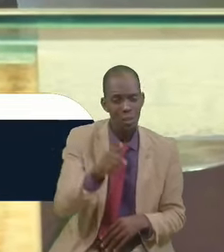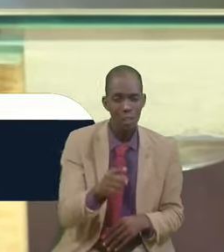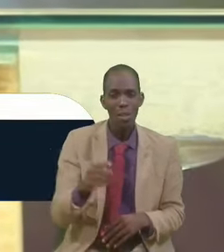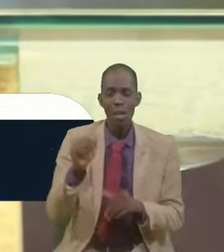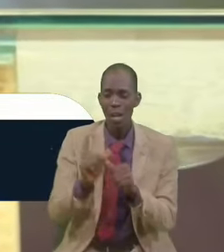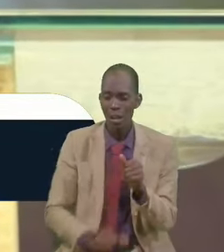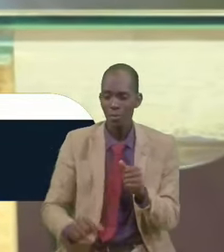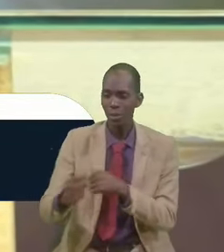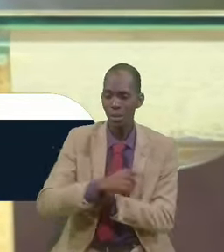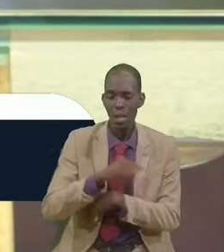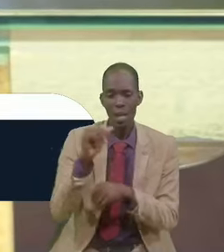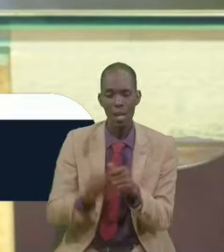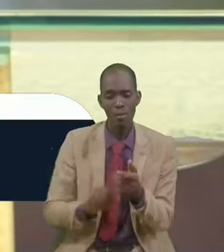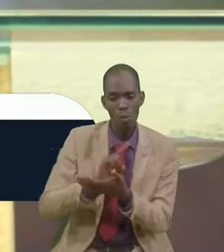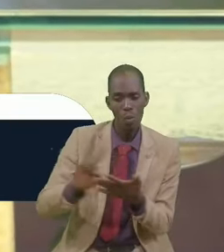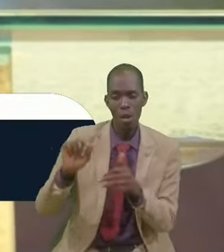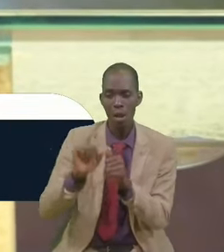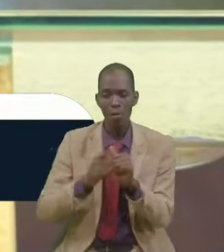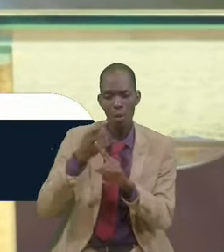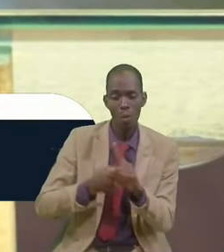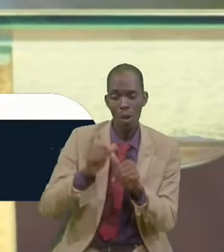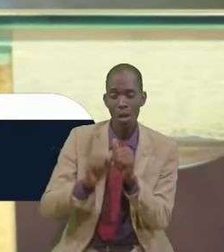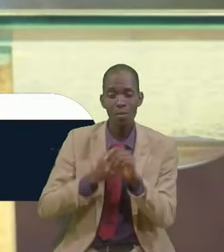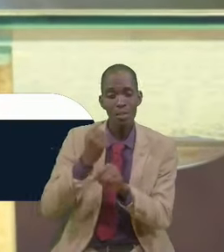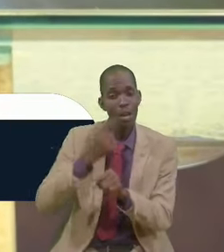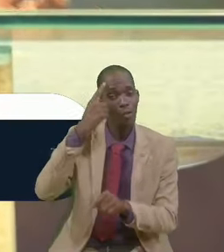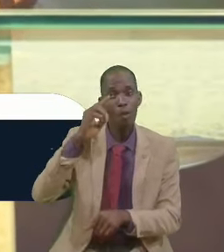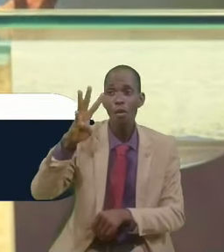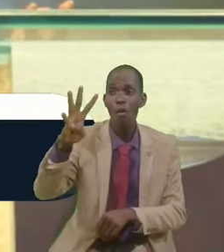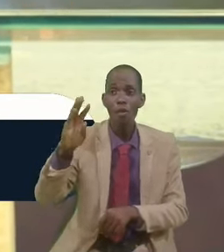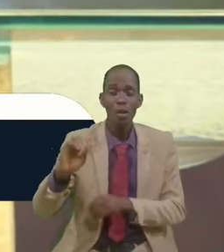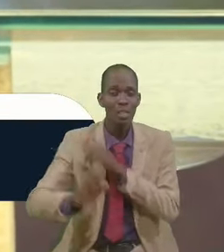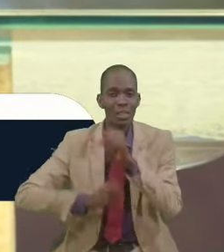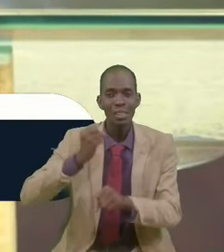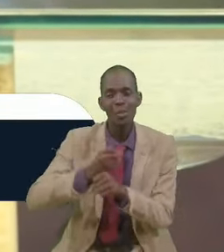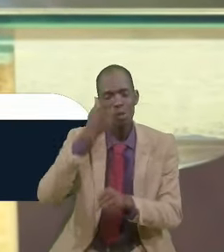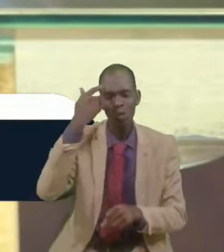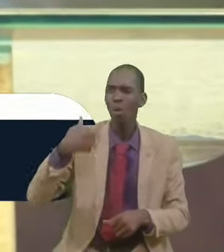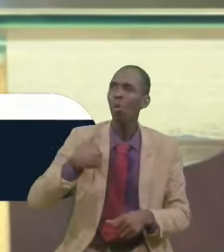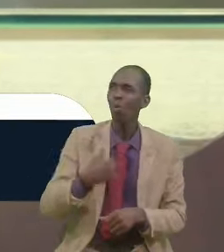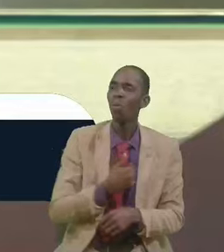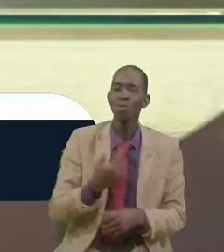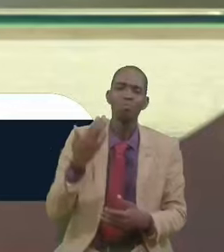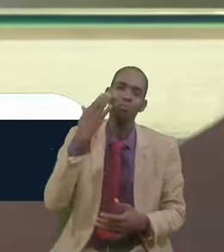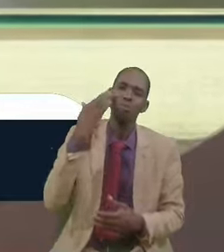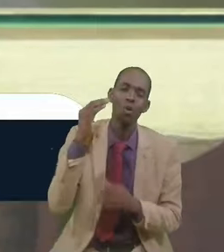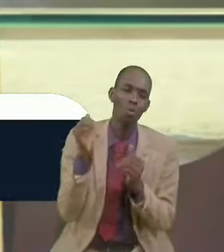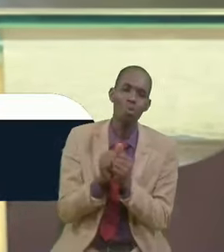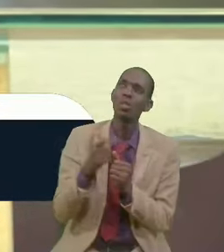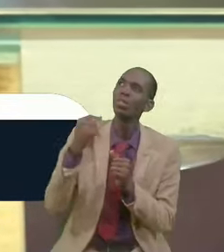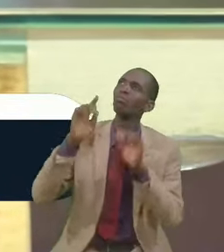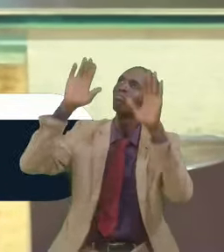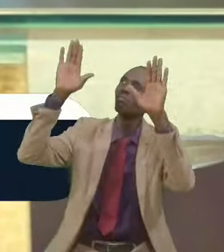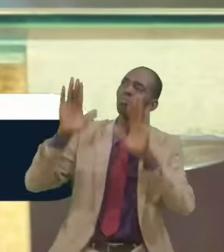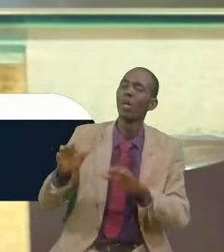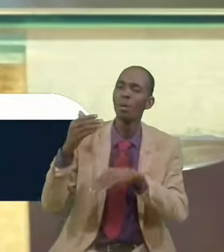ans. Cependant, à cause de leur familiarité avec la manne miracle, ils ont tout oublié, ils pleuraient,